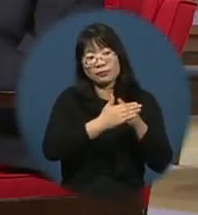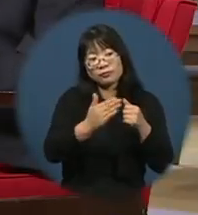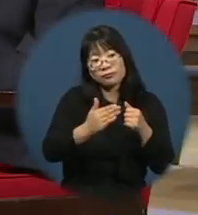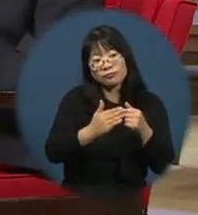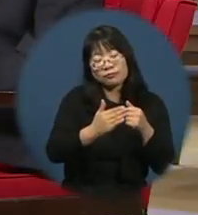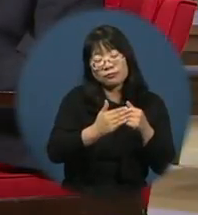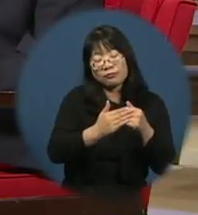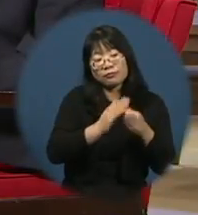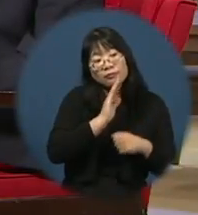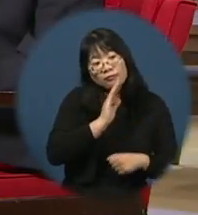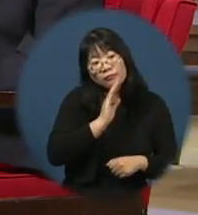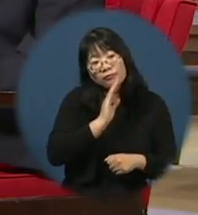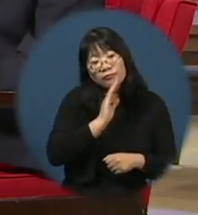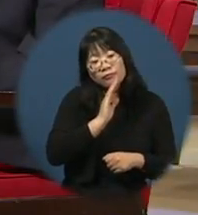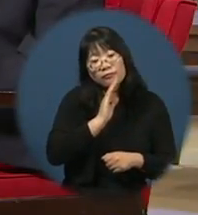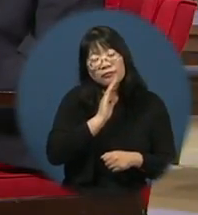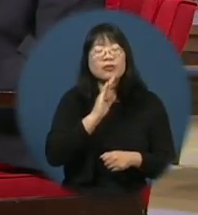그거